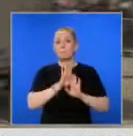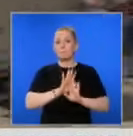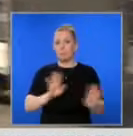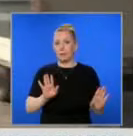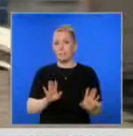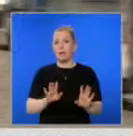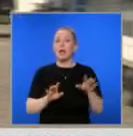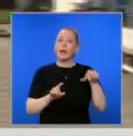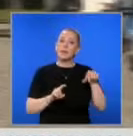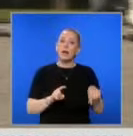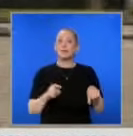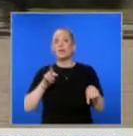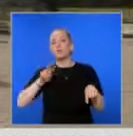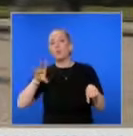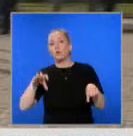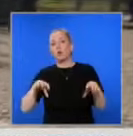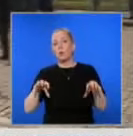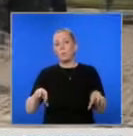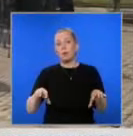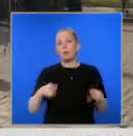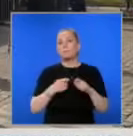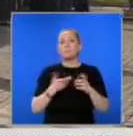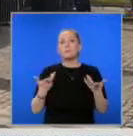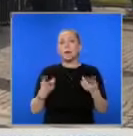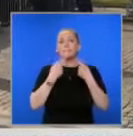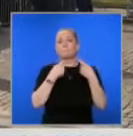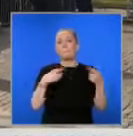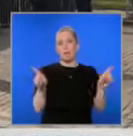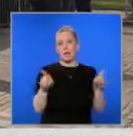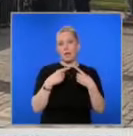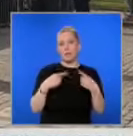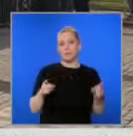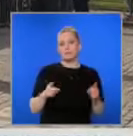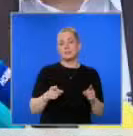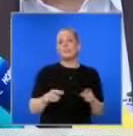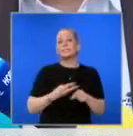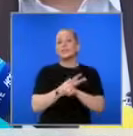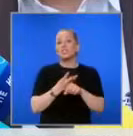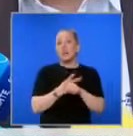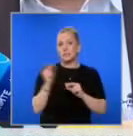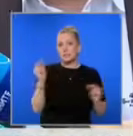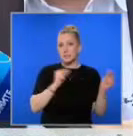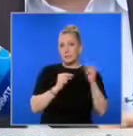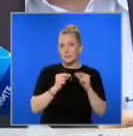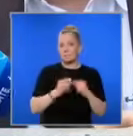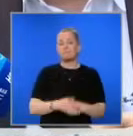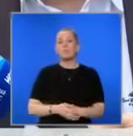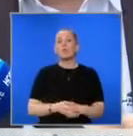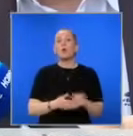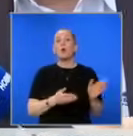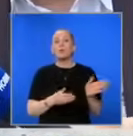група протестиращи изпълняваха църковни песнопения. След 3 часа заседание синодът реши. Касирането на проведение